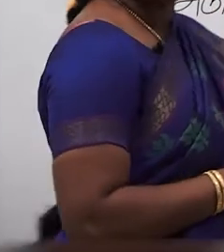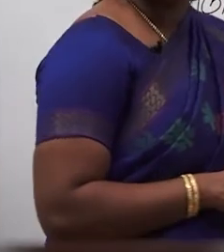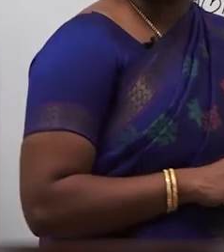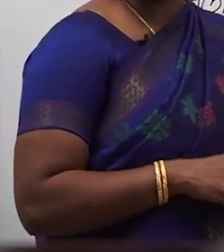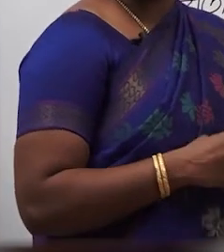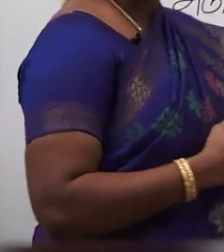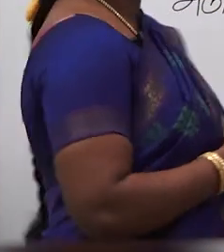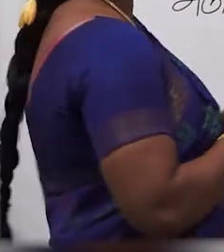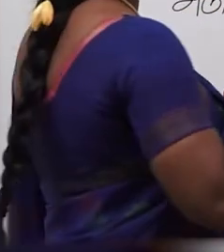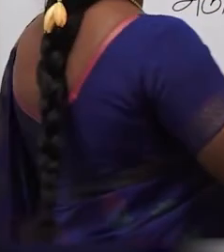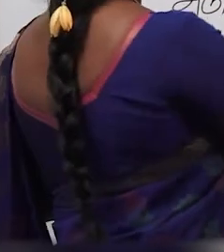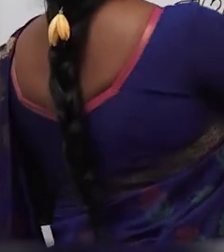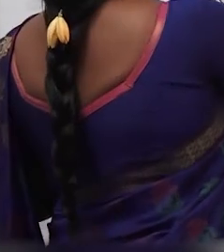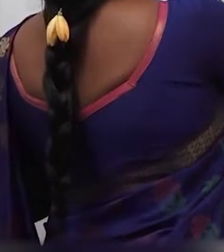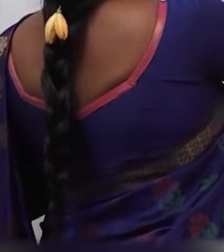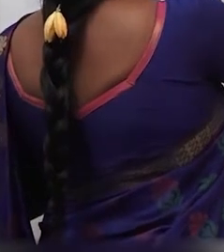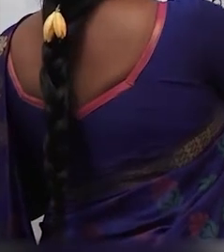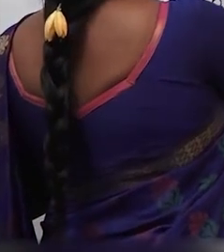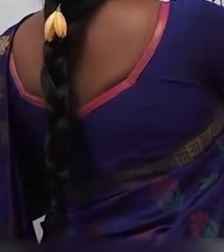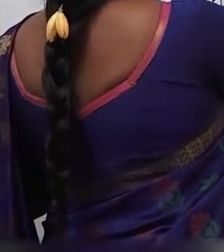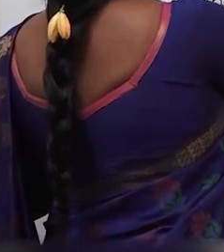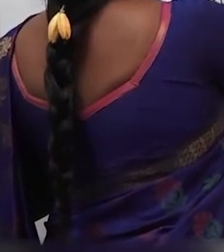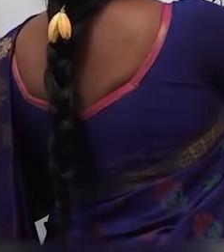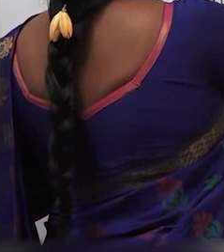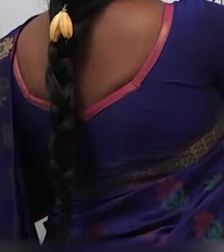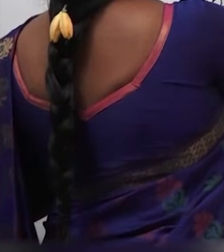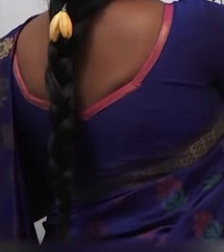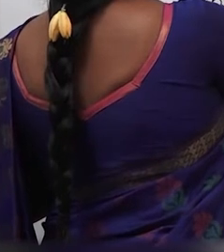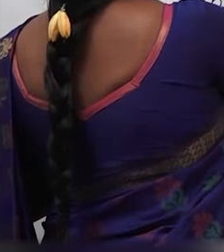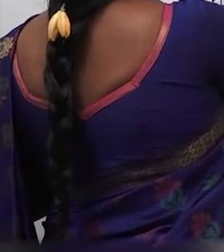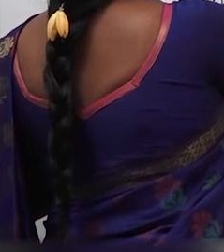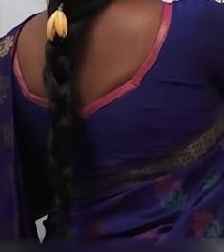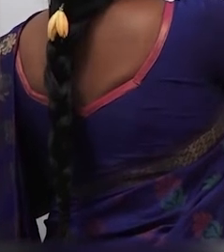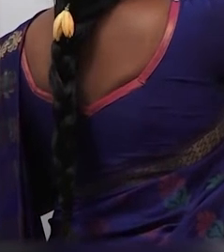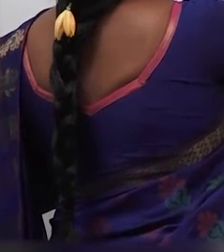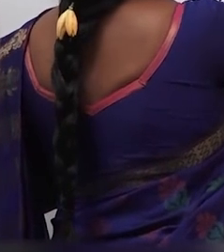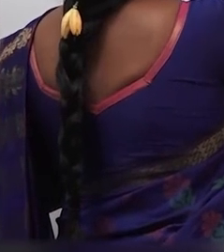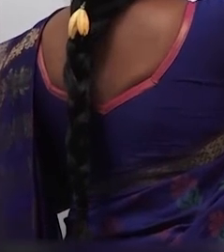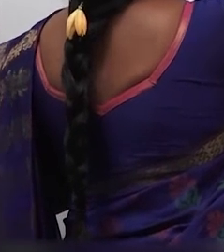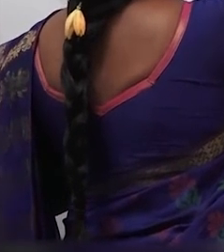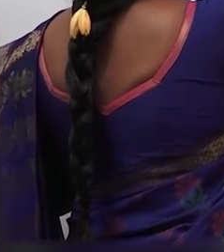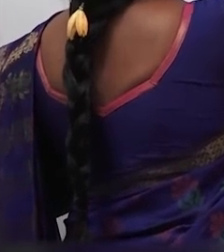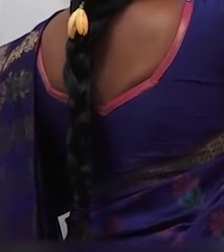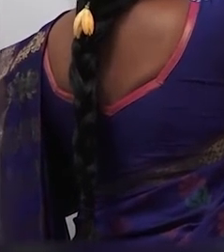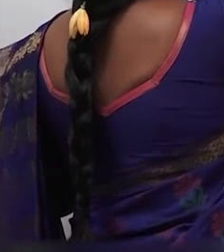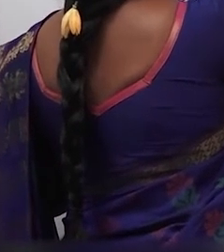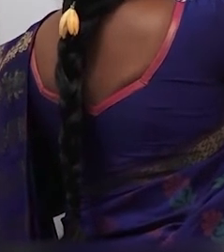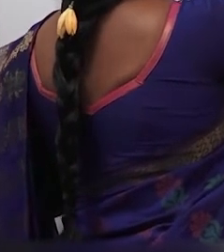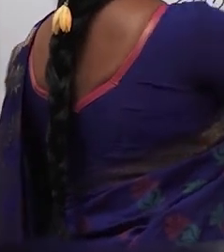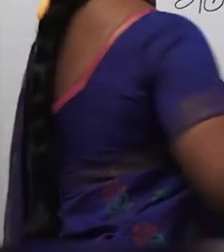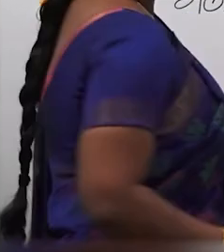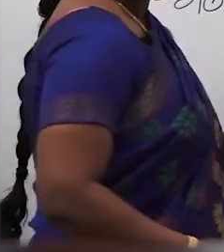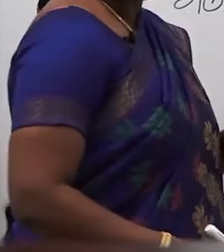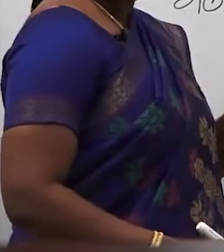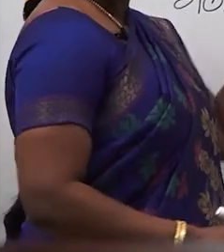கோணங்கள். நிரப்பு கோணங்கள்னா என்ன? இரண்டு கோணங்கள் இருக்கு. ஒன்னு 50 டிகிரி, இன்னொன்னு 40 டிகிரினு